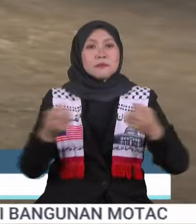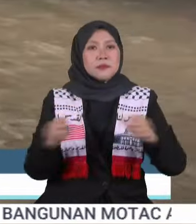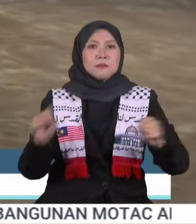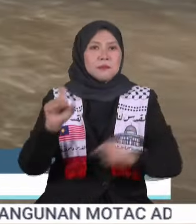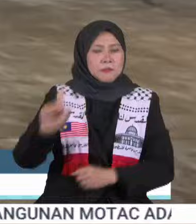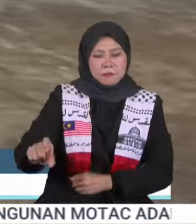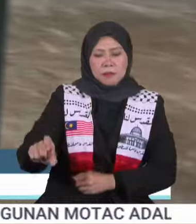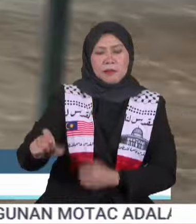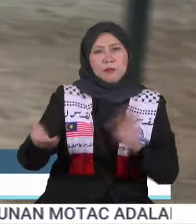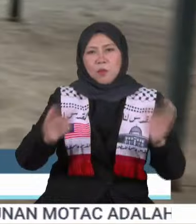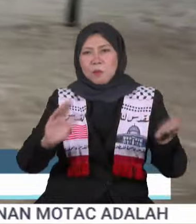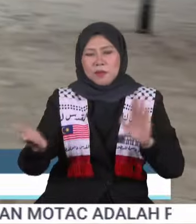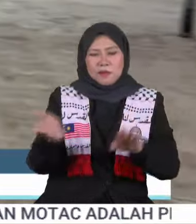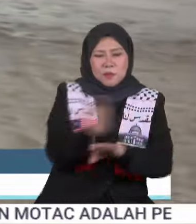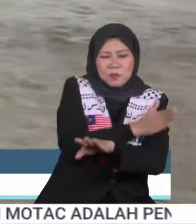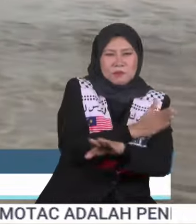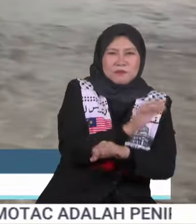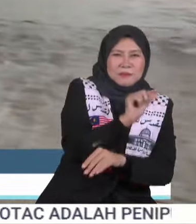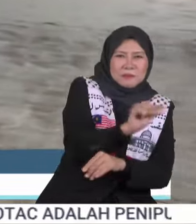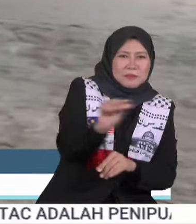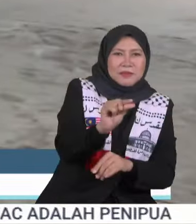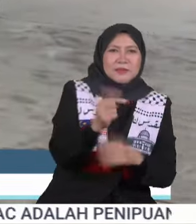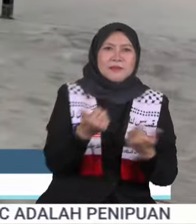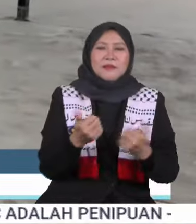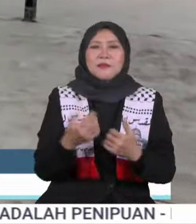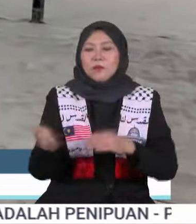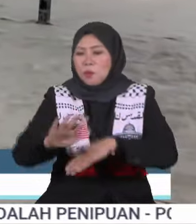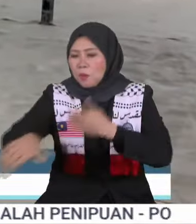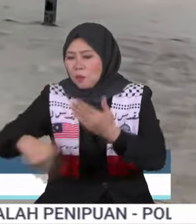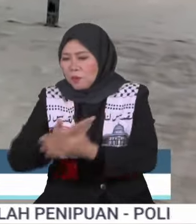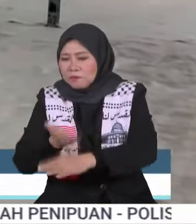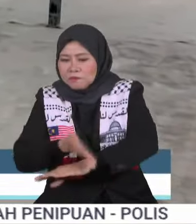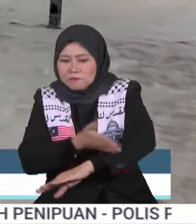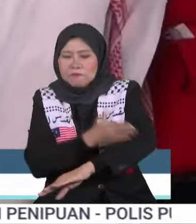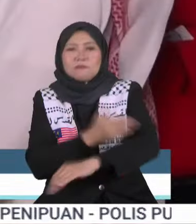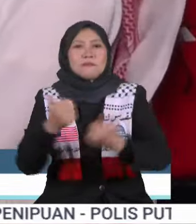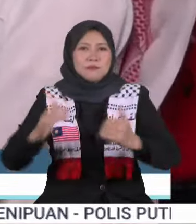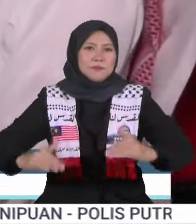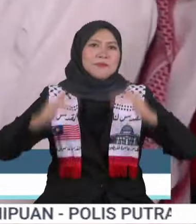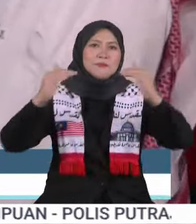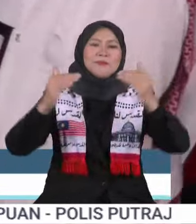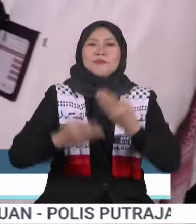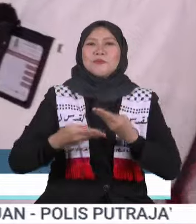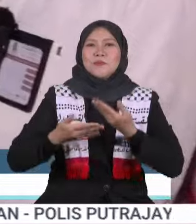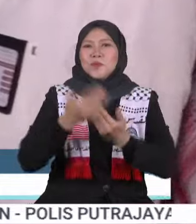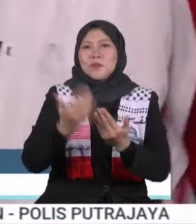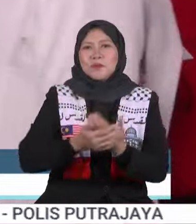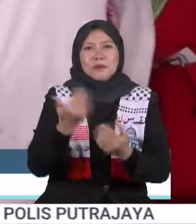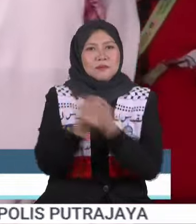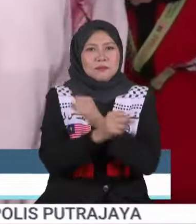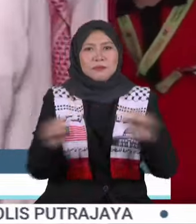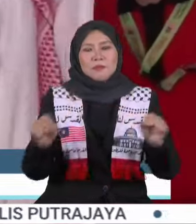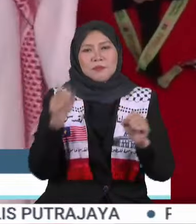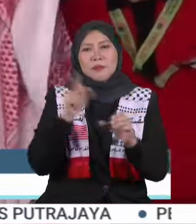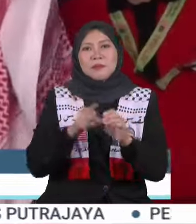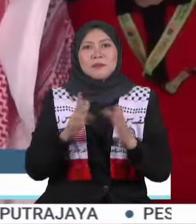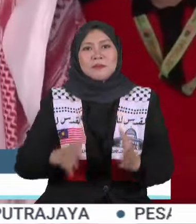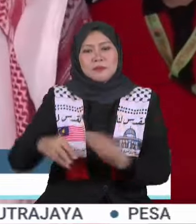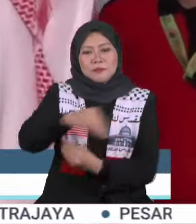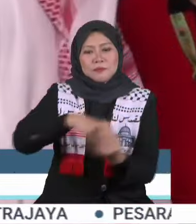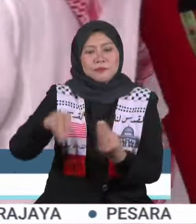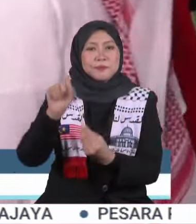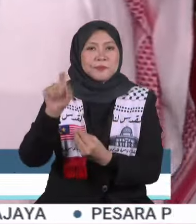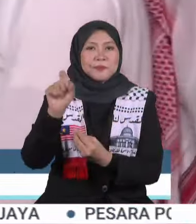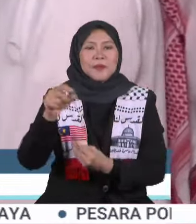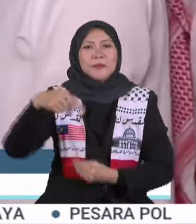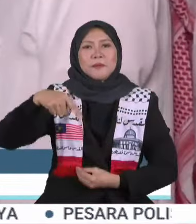lebih tebal berbanding sebelum ini. Kesemua penambahbaikan ini setaraf dengan kemudahan yang disediakan kepada jemaah haji